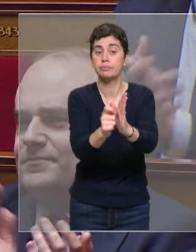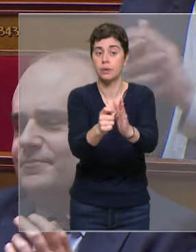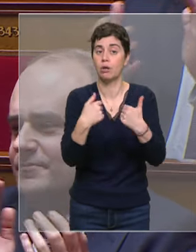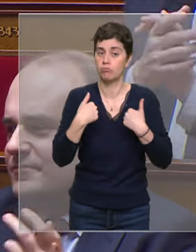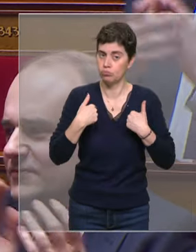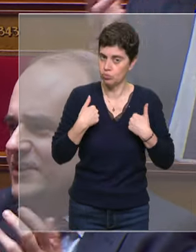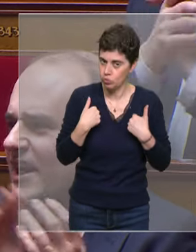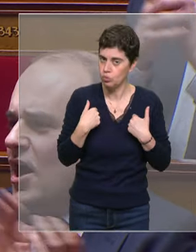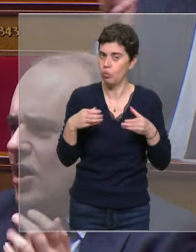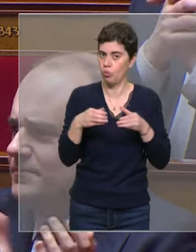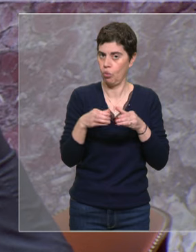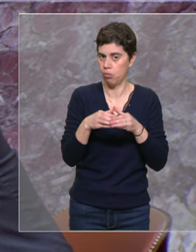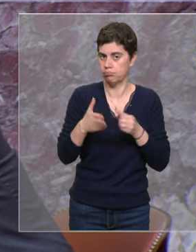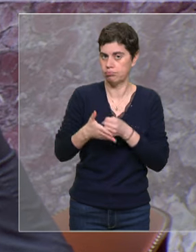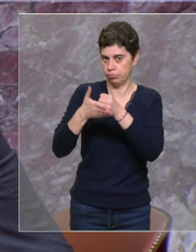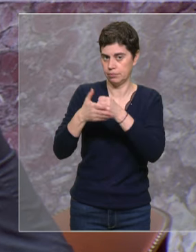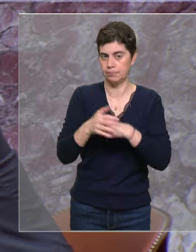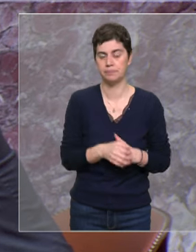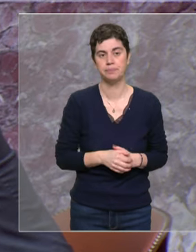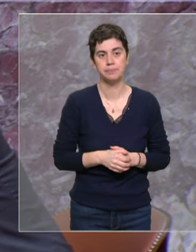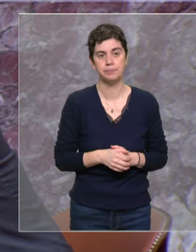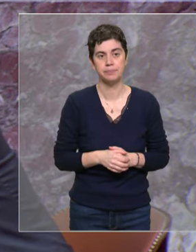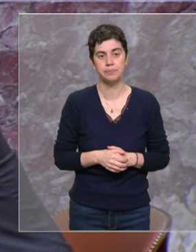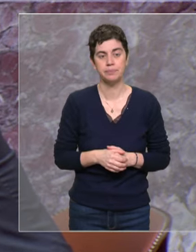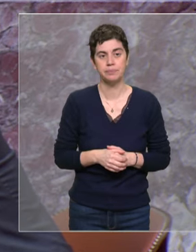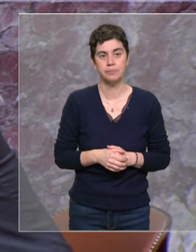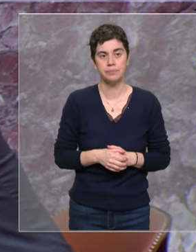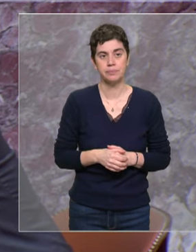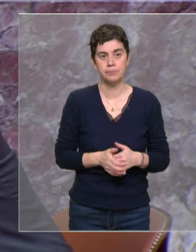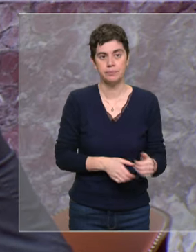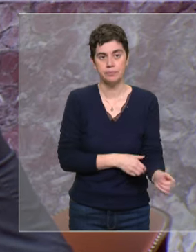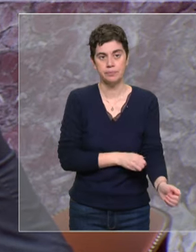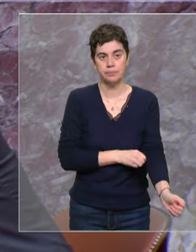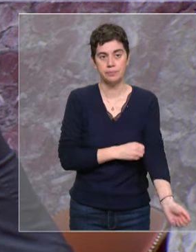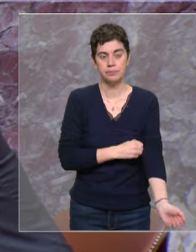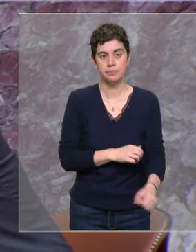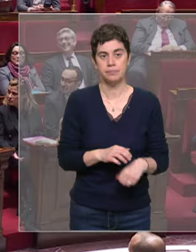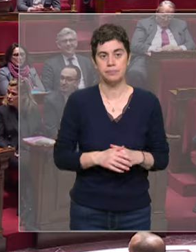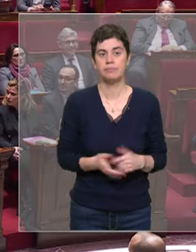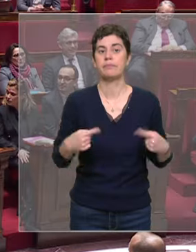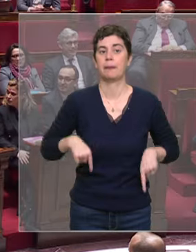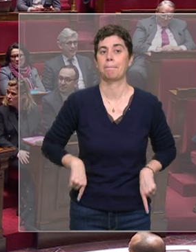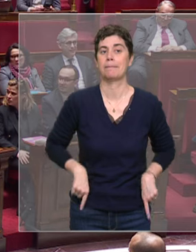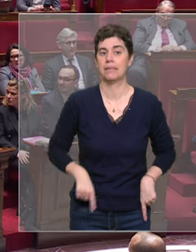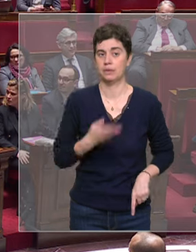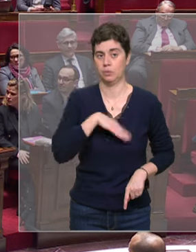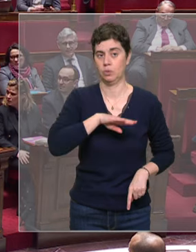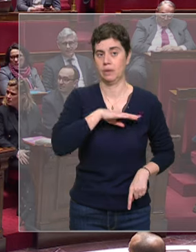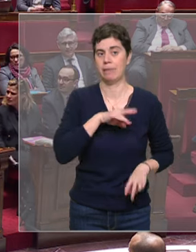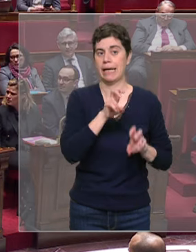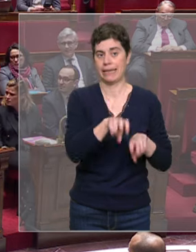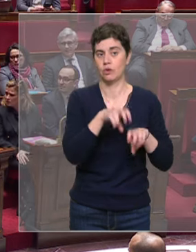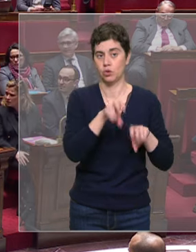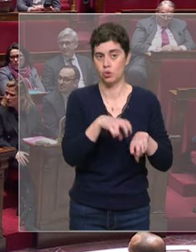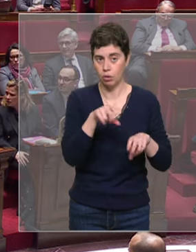notre majorité. Merci beaucoup, monsieur le député. La parole est à madame Agnès Pannier-Runacher, ministre en charge de l'agriculture et